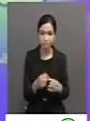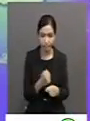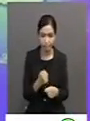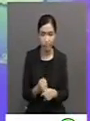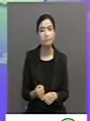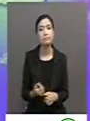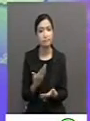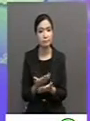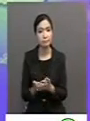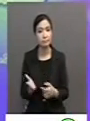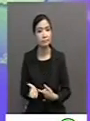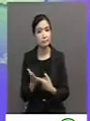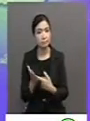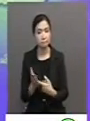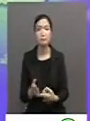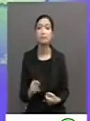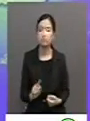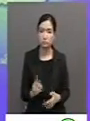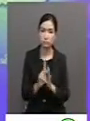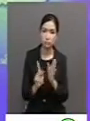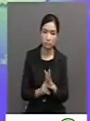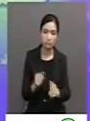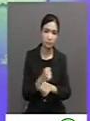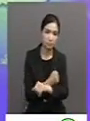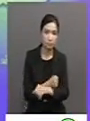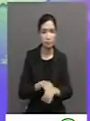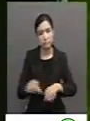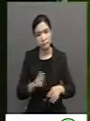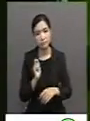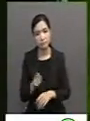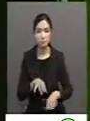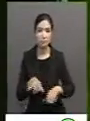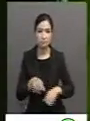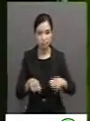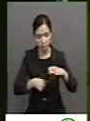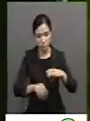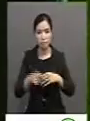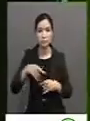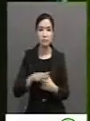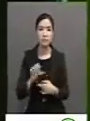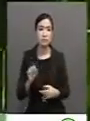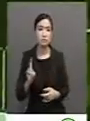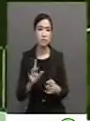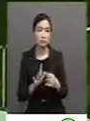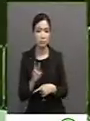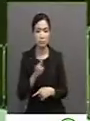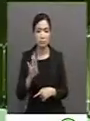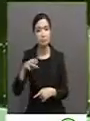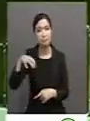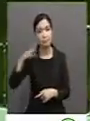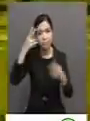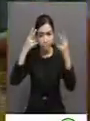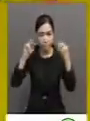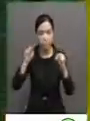แล้วก็การเสนอราคารวมถึงกฎหมายว่าด้วยการจัดซื้อจัดจ้างและการบริหารพัสดุภาครัฐแล้วก็ระเบียบสำนักนายก